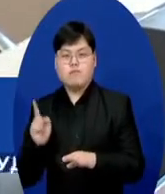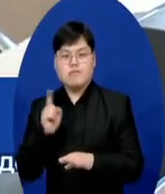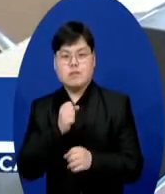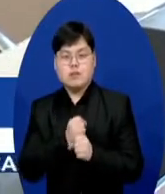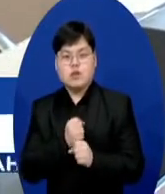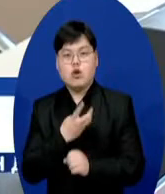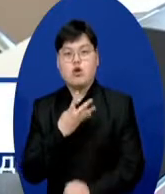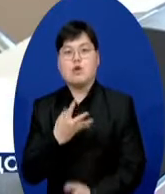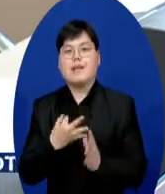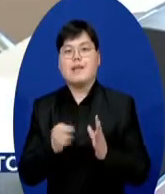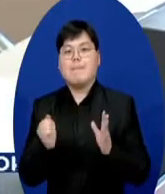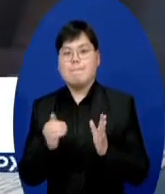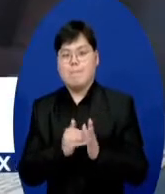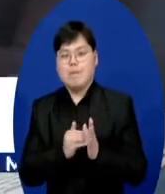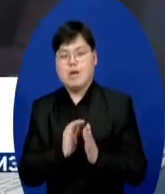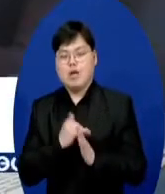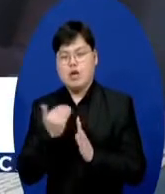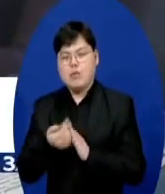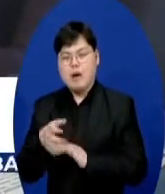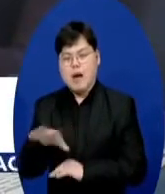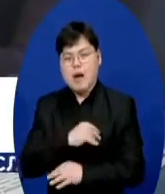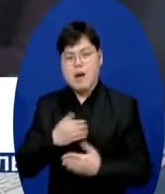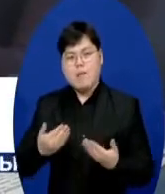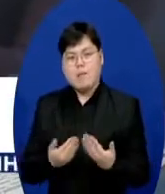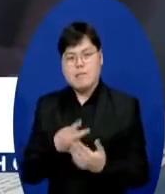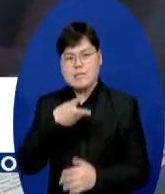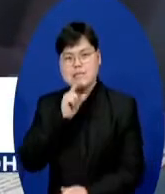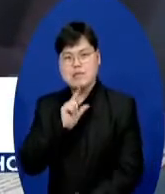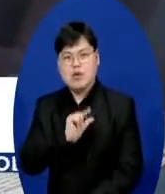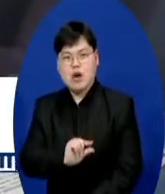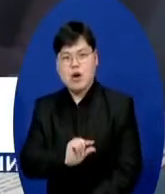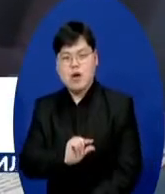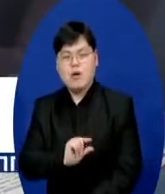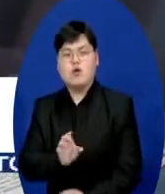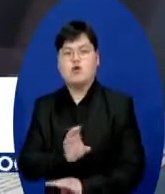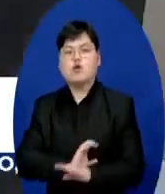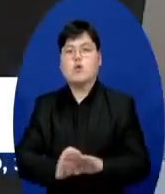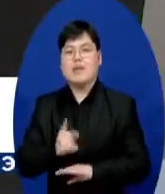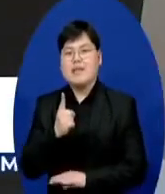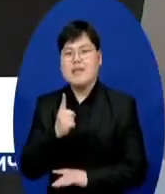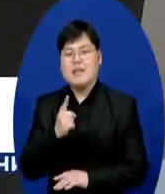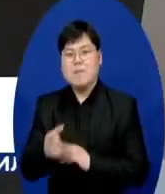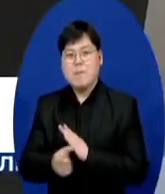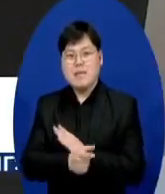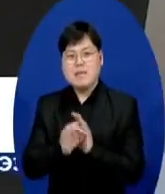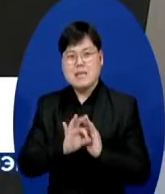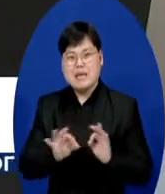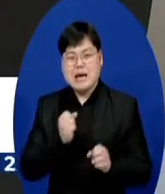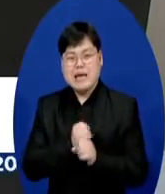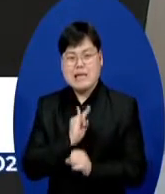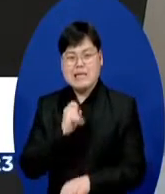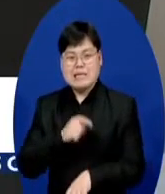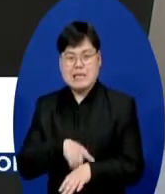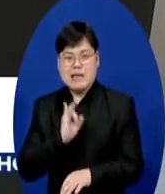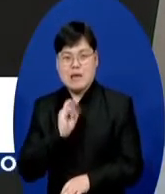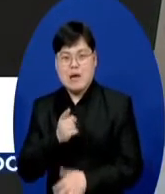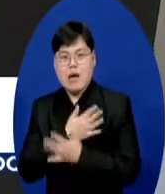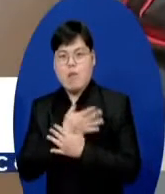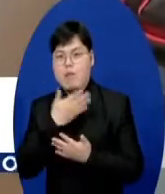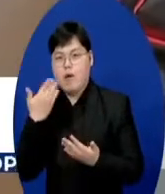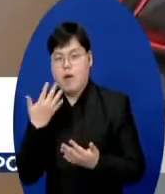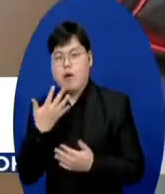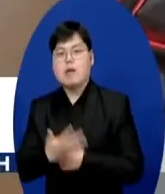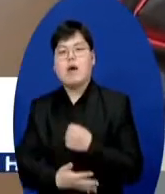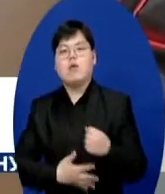төгрөг. Гэр бүлийн хамт сумын төвд амьдрахад цалин хаанаач хүрэлцдэггүй. Дээр нь сумын хэмжээнд ганцхан мэргэжилтэн учраас ажлын цаг их амралт